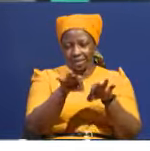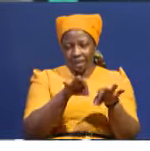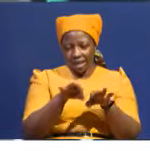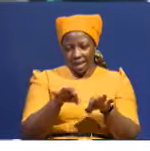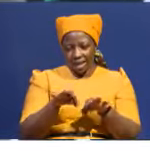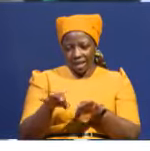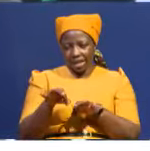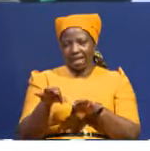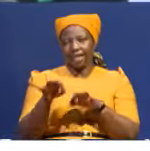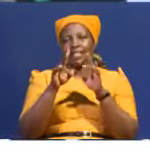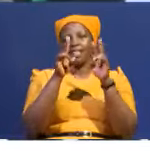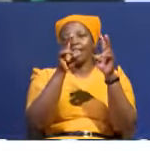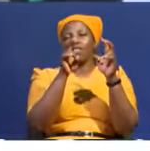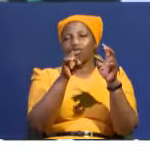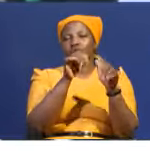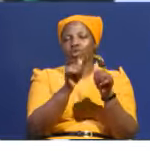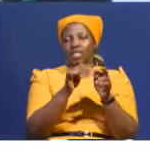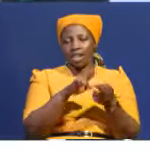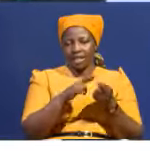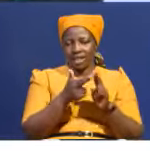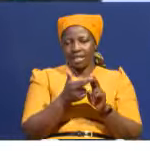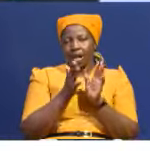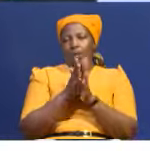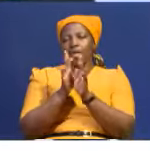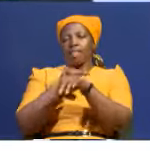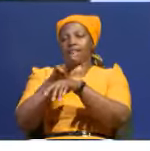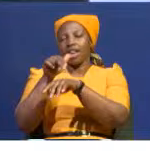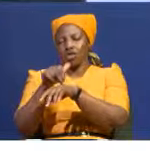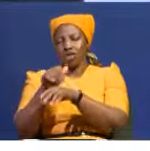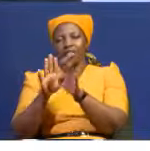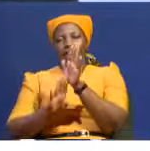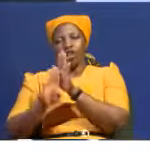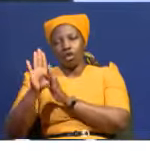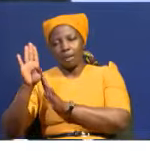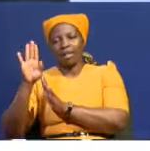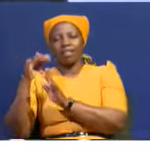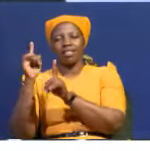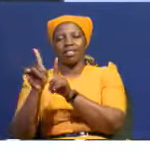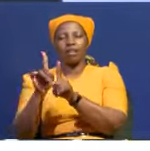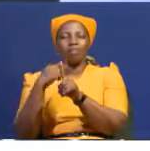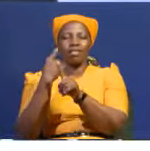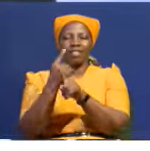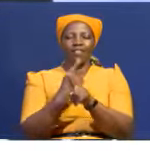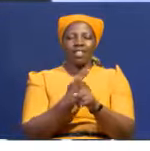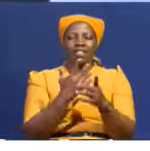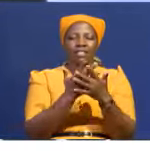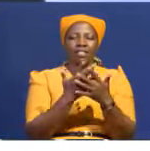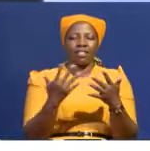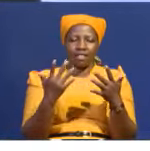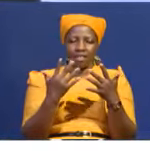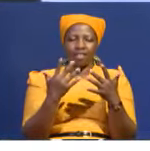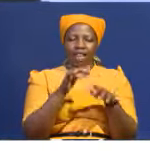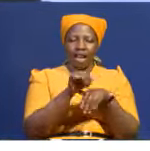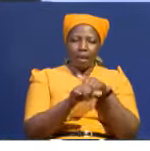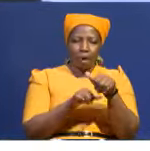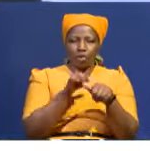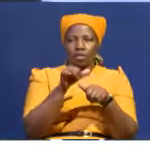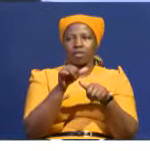masuala yanayohusu taifa, masuala ya maendeleo na masuala mbalimbali kulingana na mstakabali wa taifa